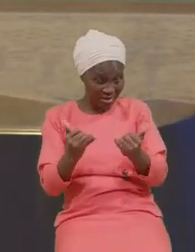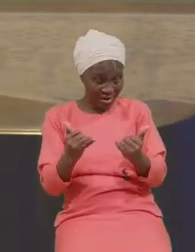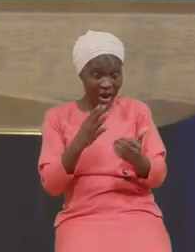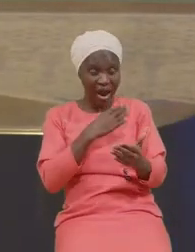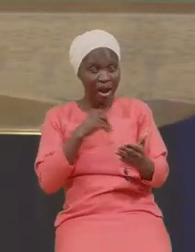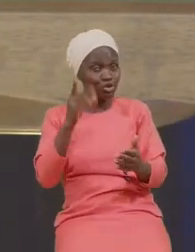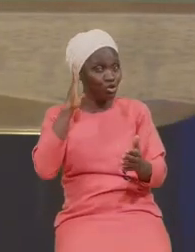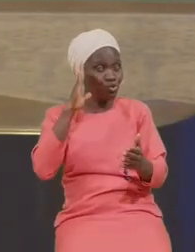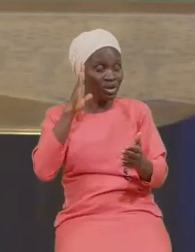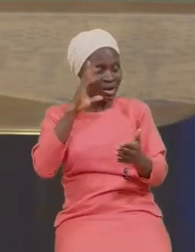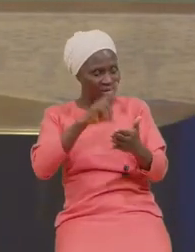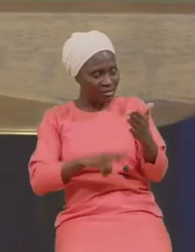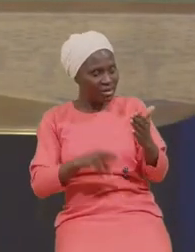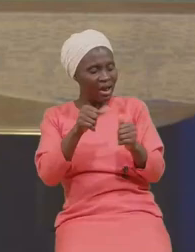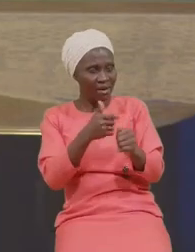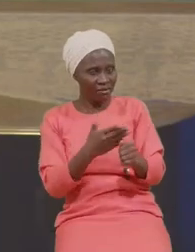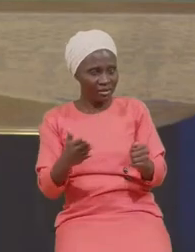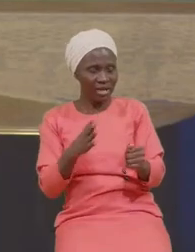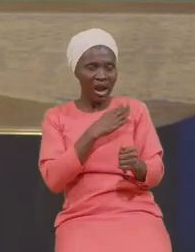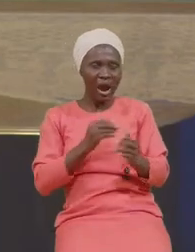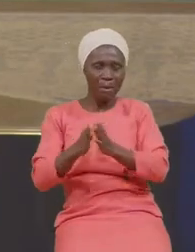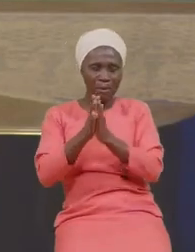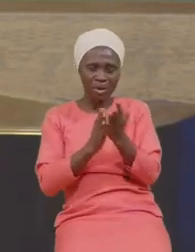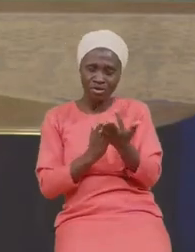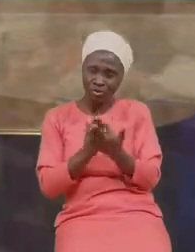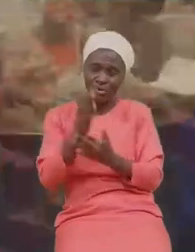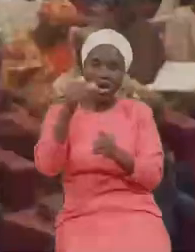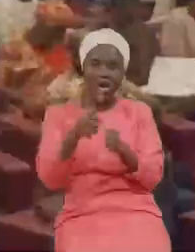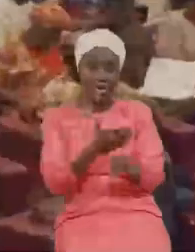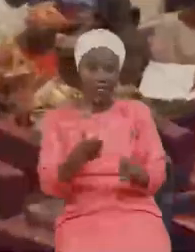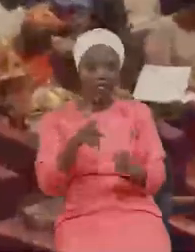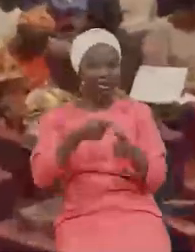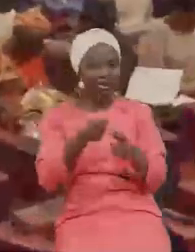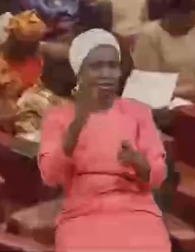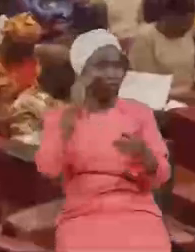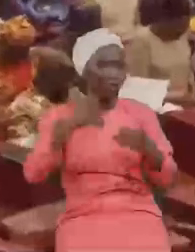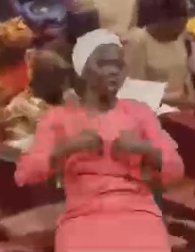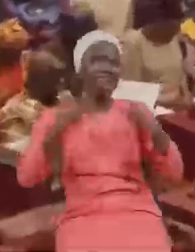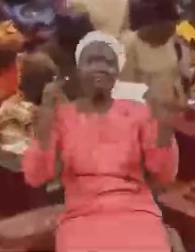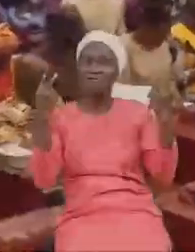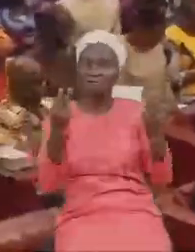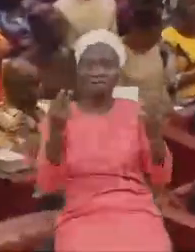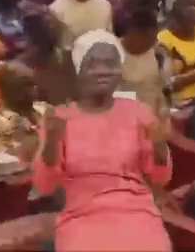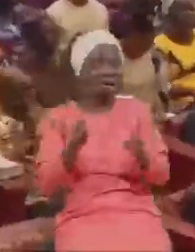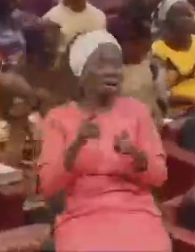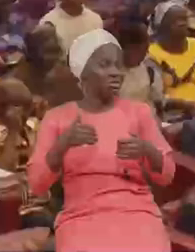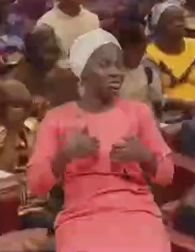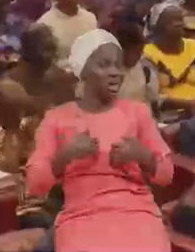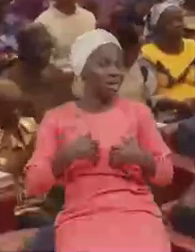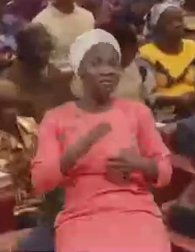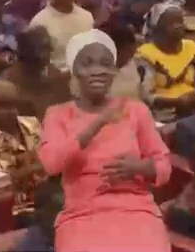tout et prier vous aurez une victoire indissible vous aurez une vie une vie vous aurez une vie une victoire jamais eu